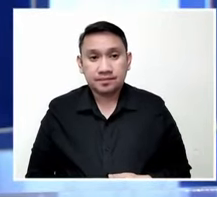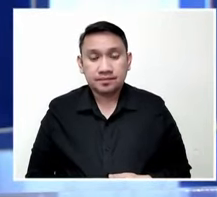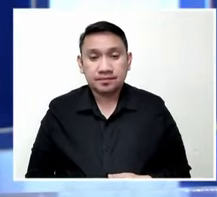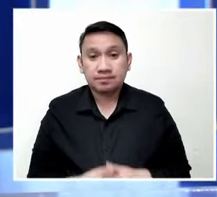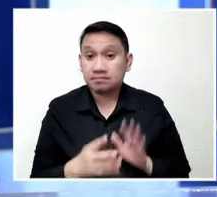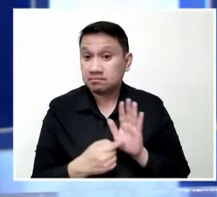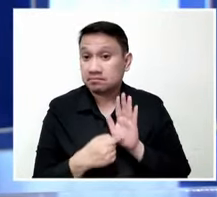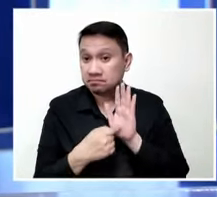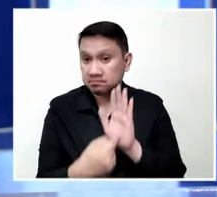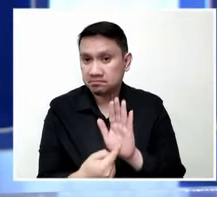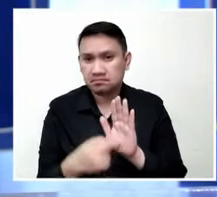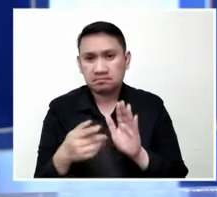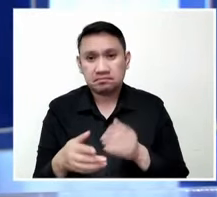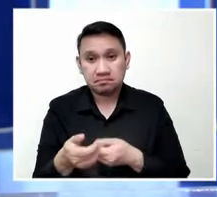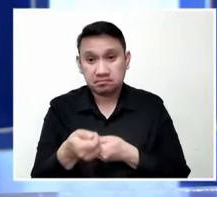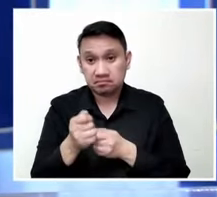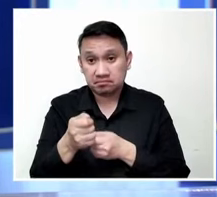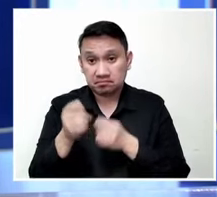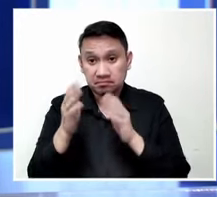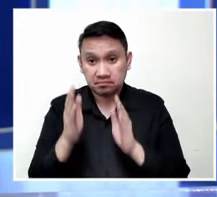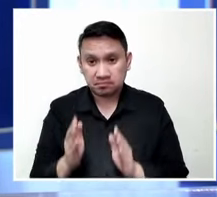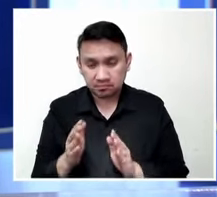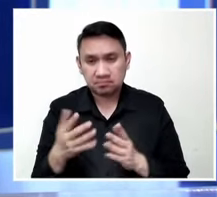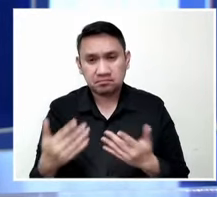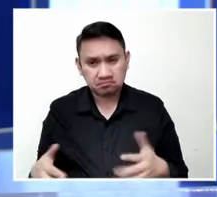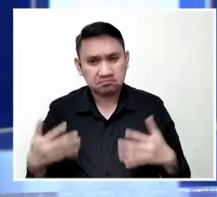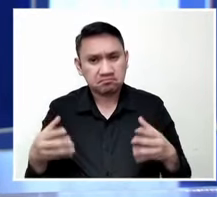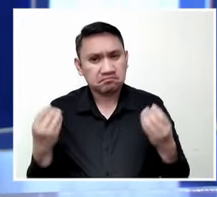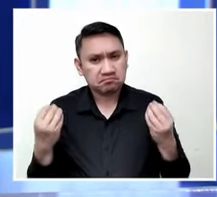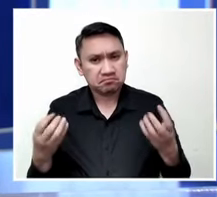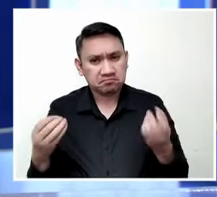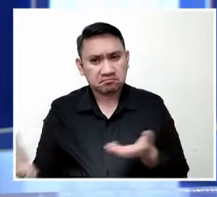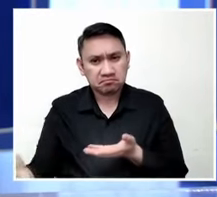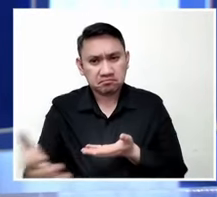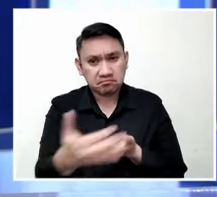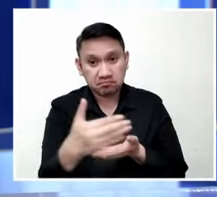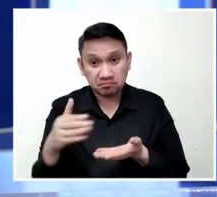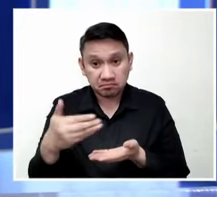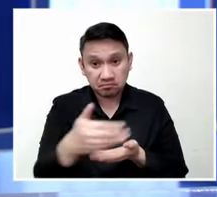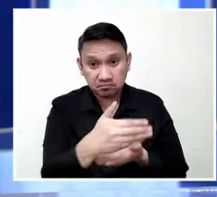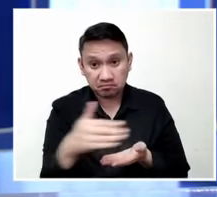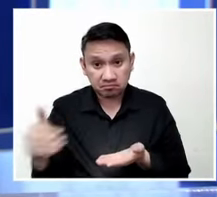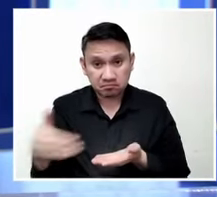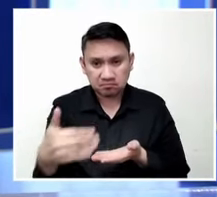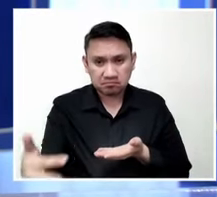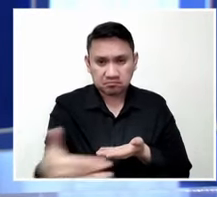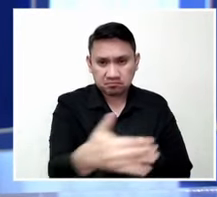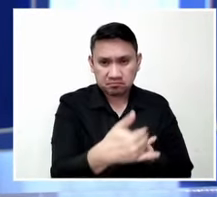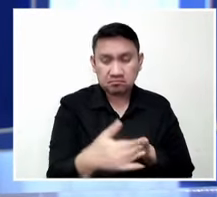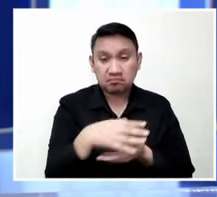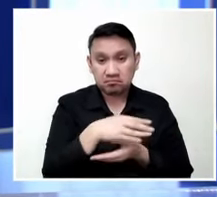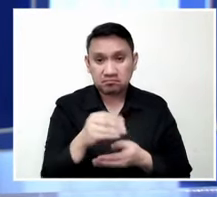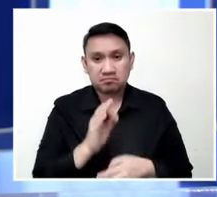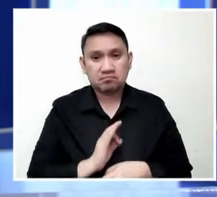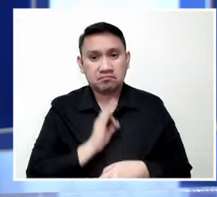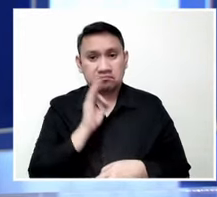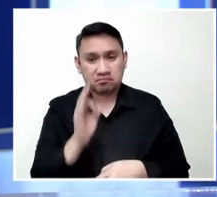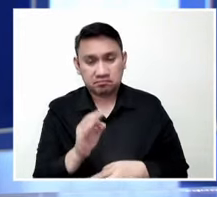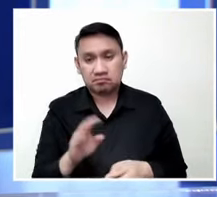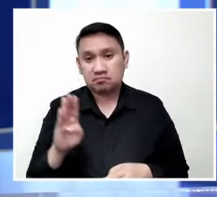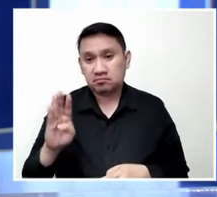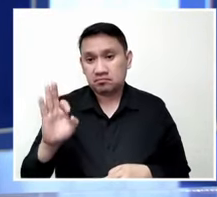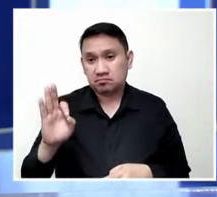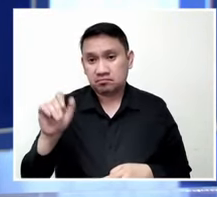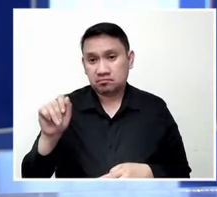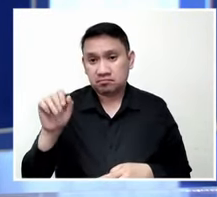Ipinakita ng mga mangingisda ang masaganang huli nila sa West Philippine Sea kasabay ng formal na paglulunsad ng BFAR ng